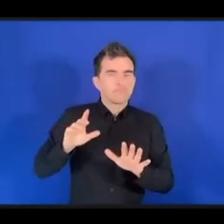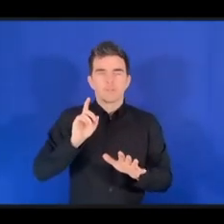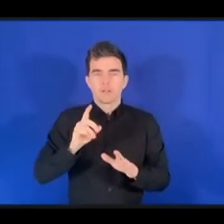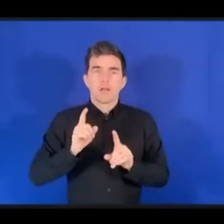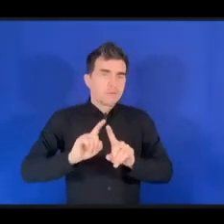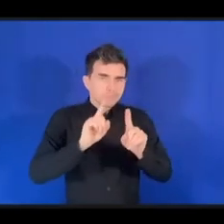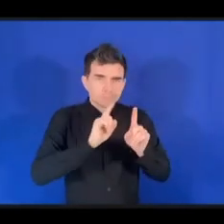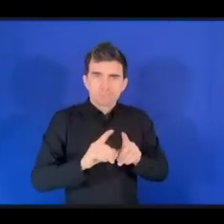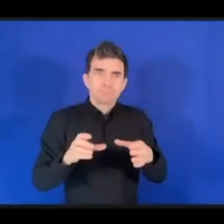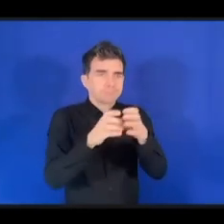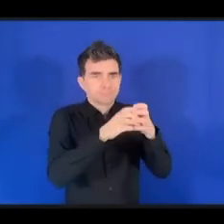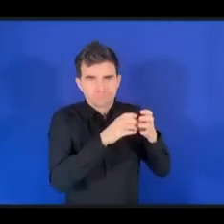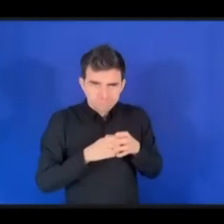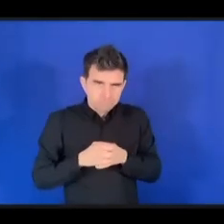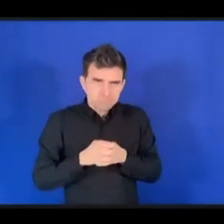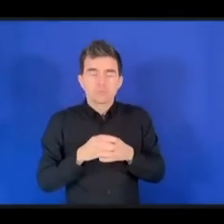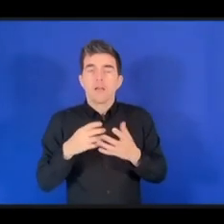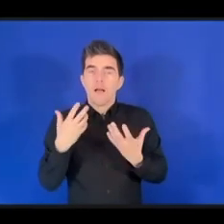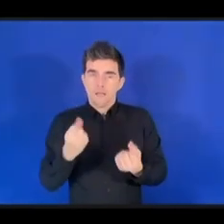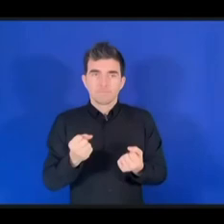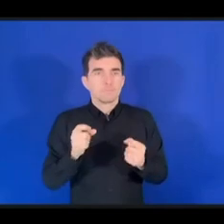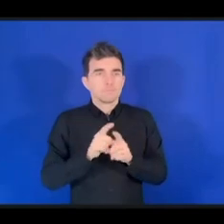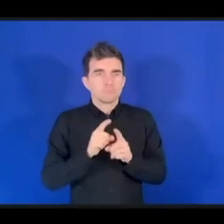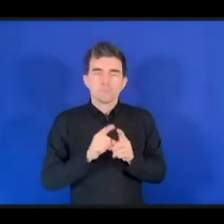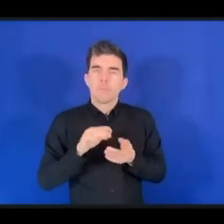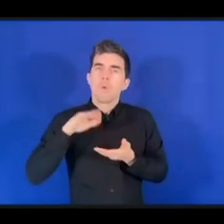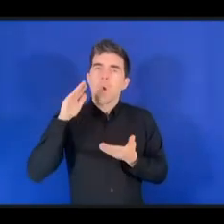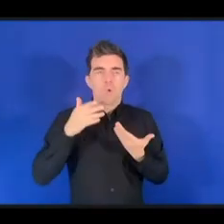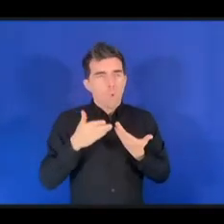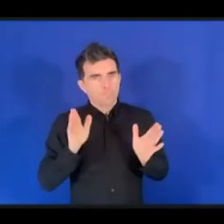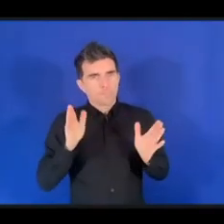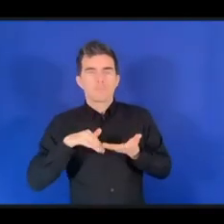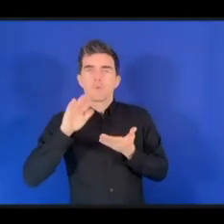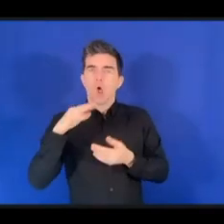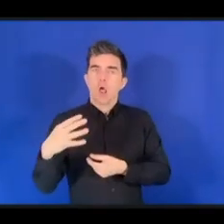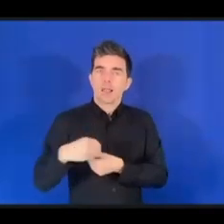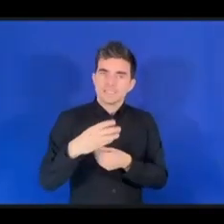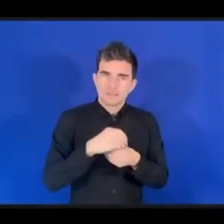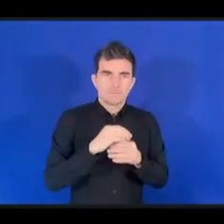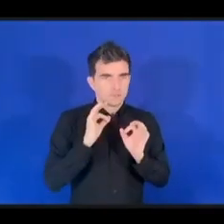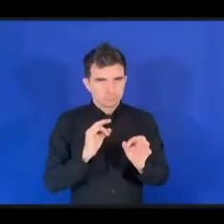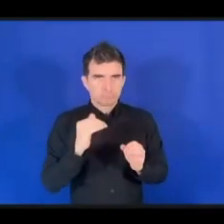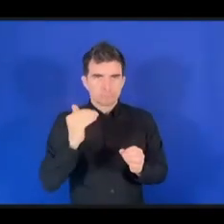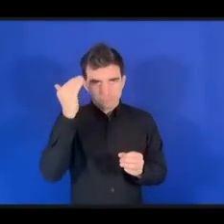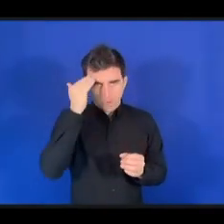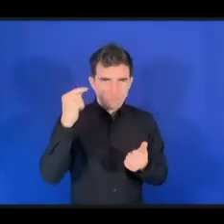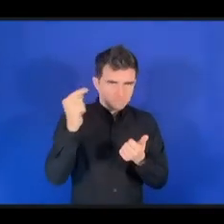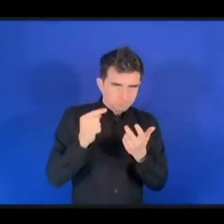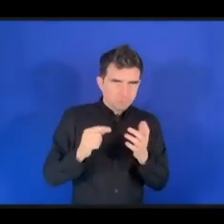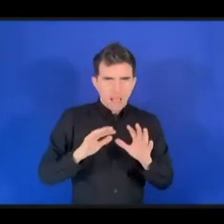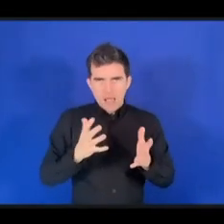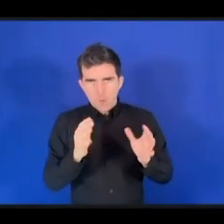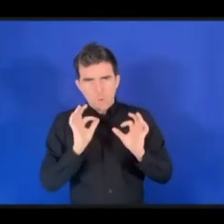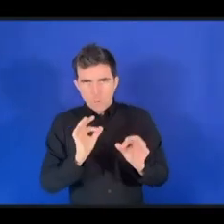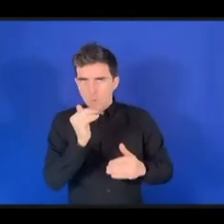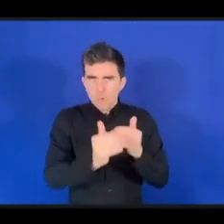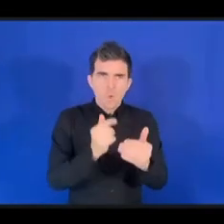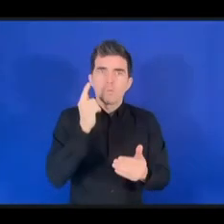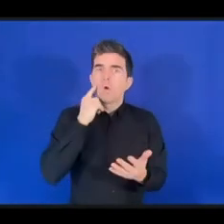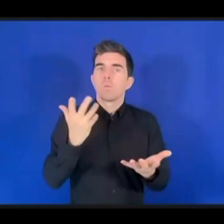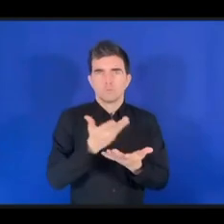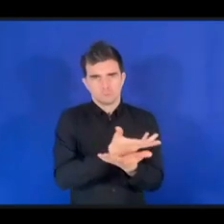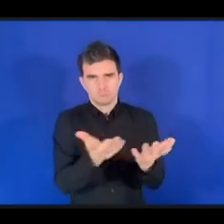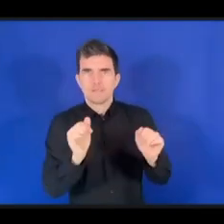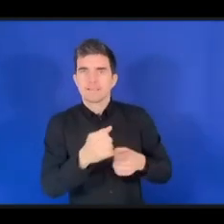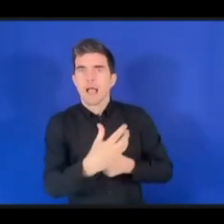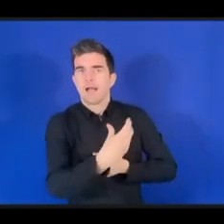的这种程序当中呢，大家都能够更加有意义的参与，发出自己的声音。昨天在领导小组